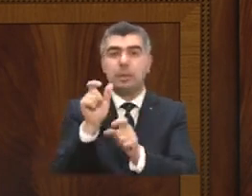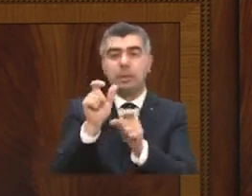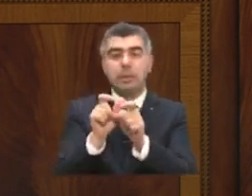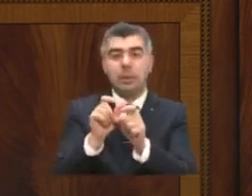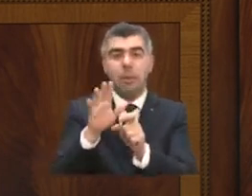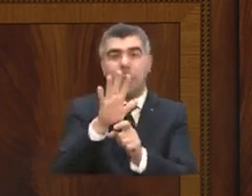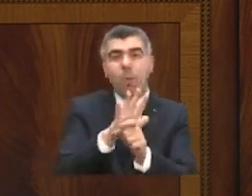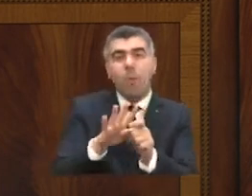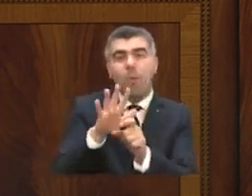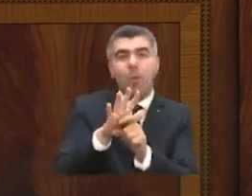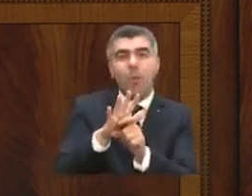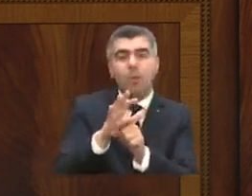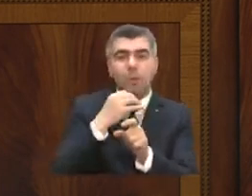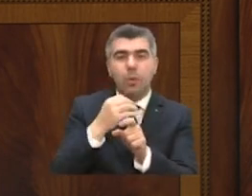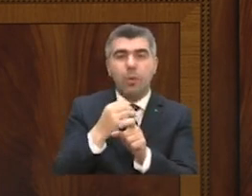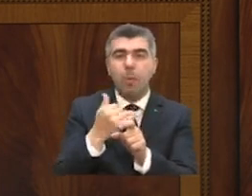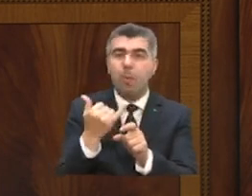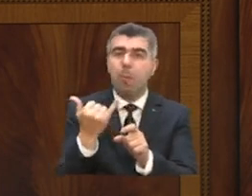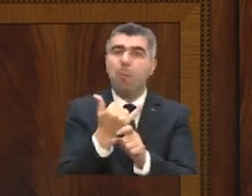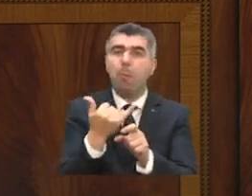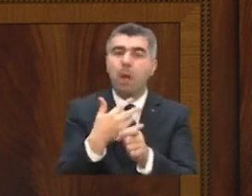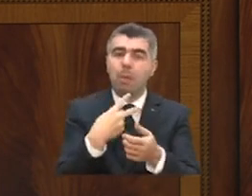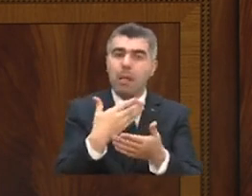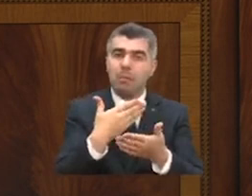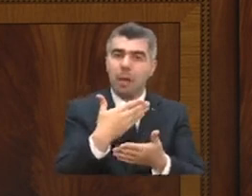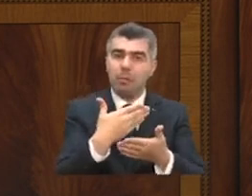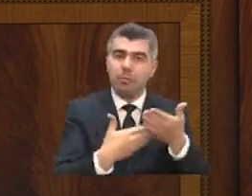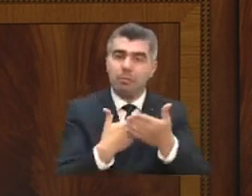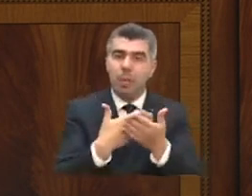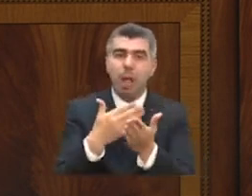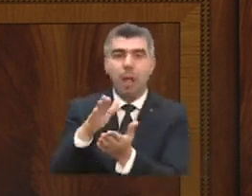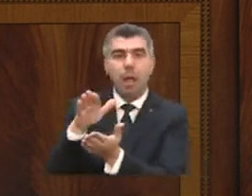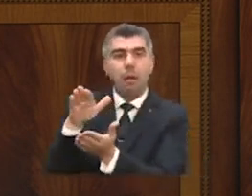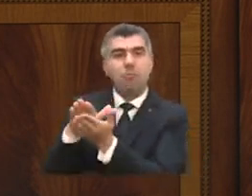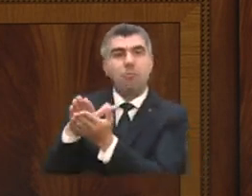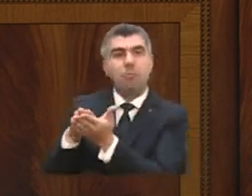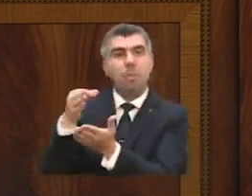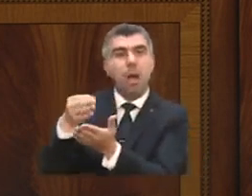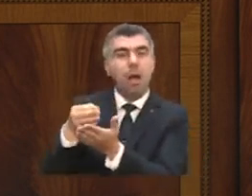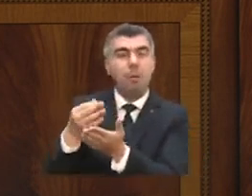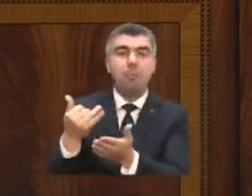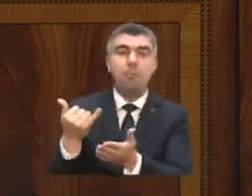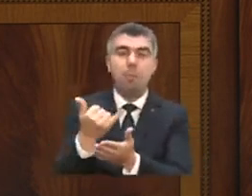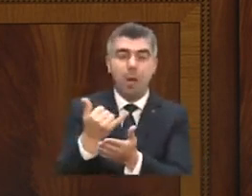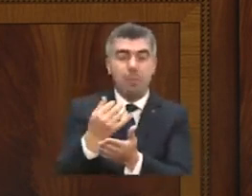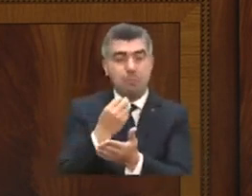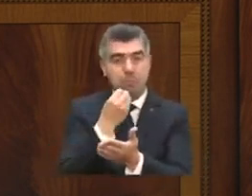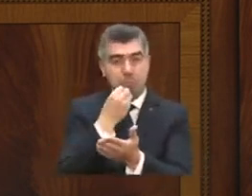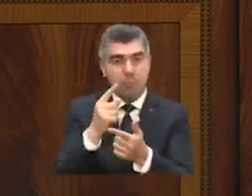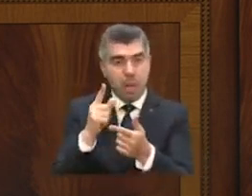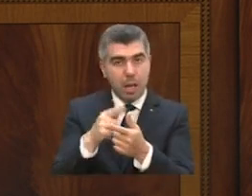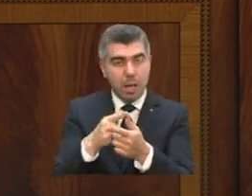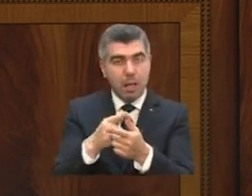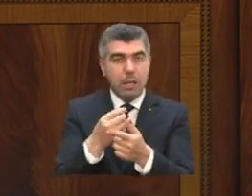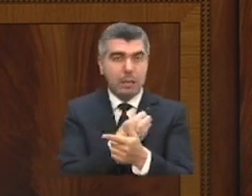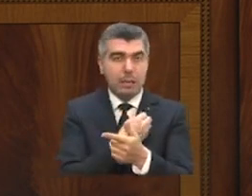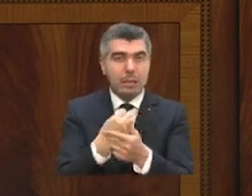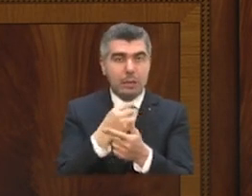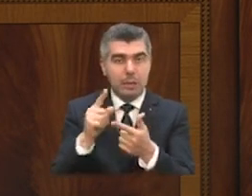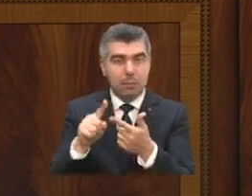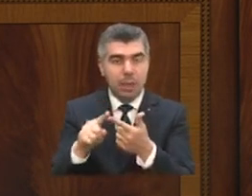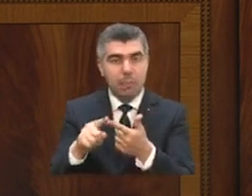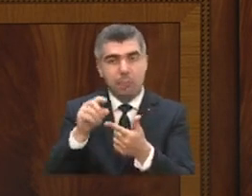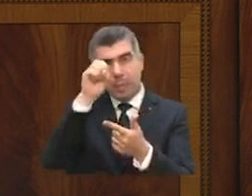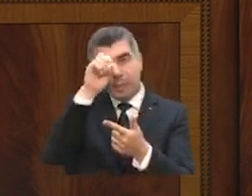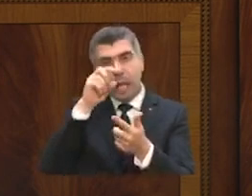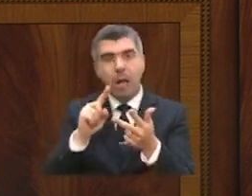وطنية متكاملة تتعلق بالمخزون الاستراتيجي للمواد الأساسية لا سيما الغذائية والصحية والطاقية،